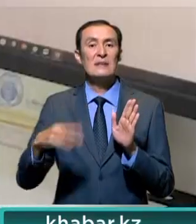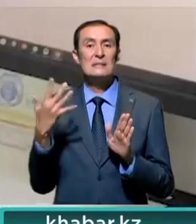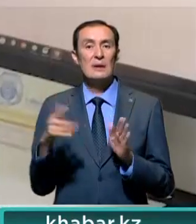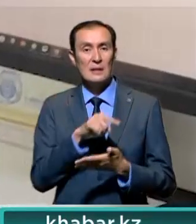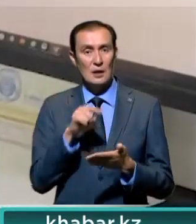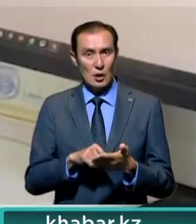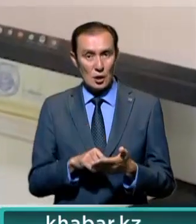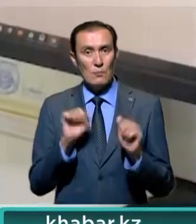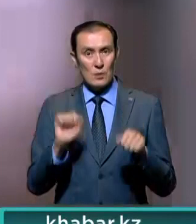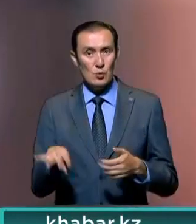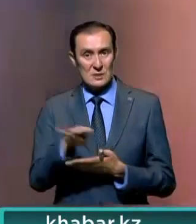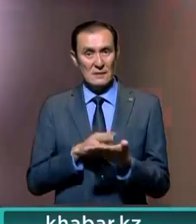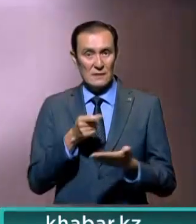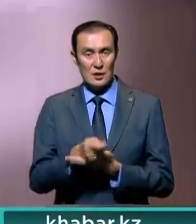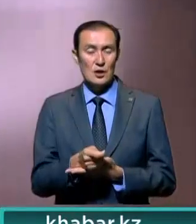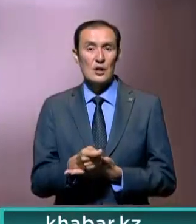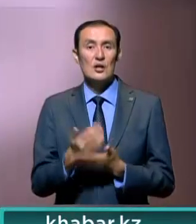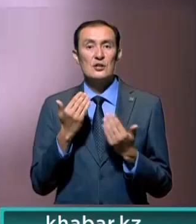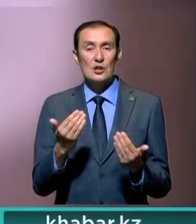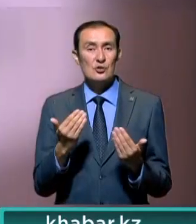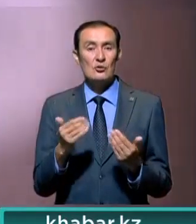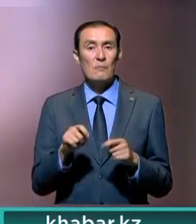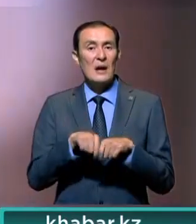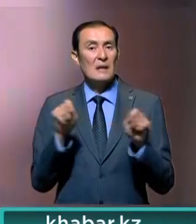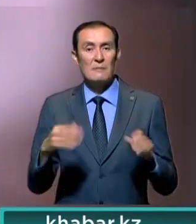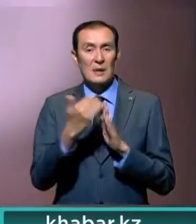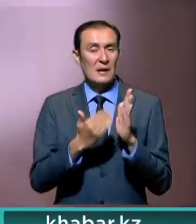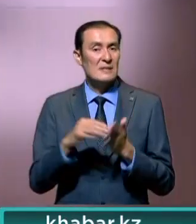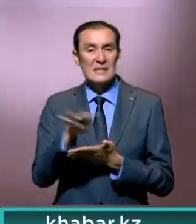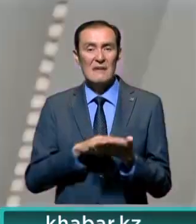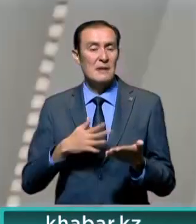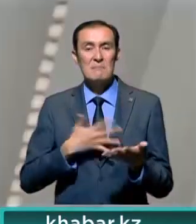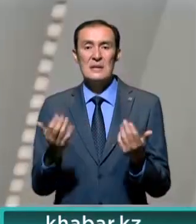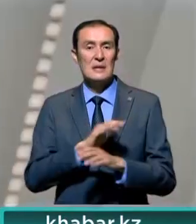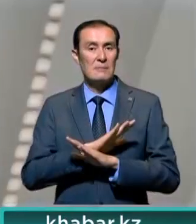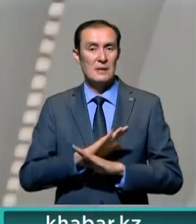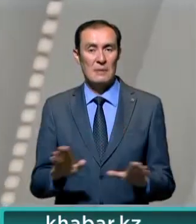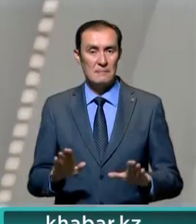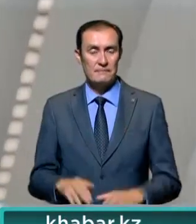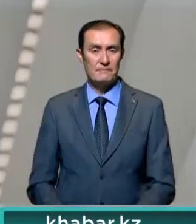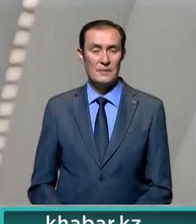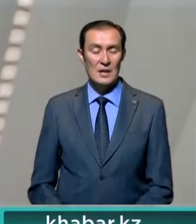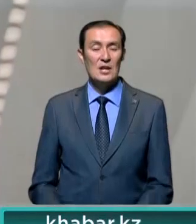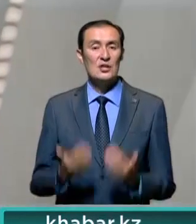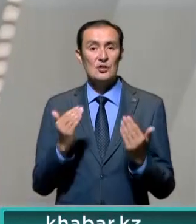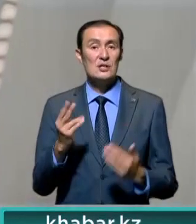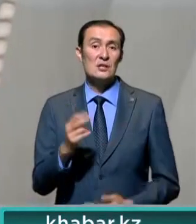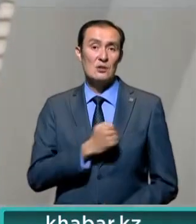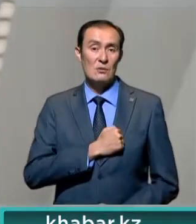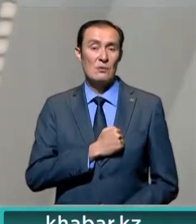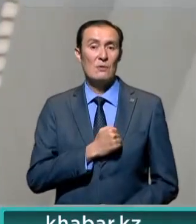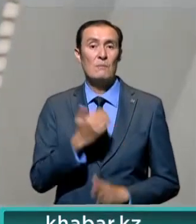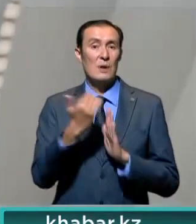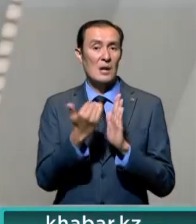7-20-25. Стоит ли оставлять заявку? Извините, еще лимит не открылся, пока заявок мы не принимаем. Назымгуль Маликовна, сейчас, к сожалению,